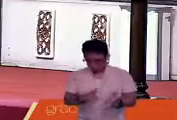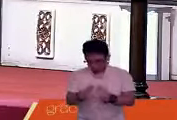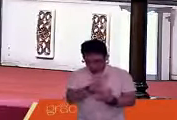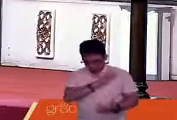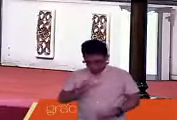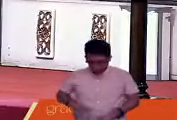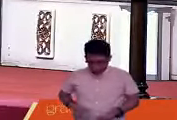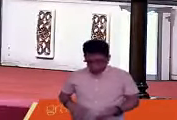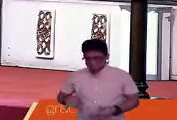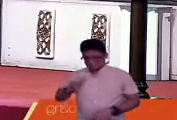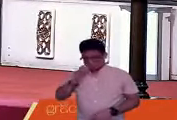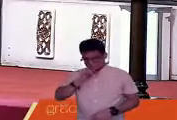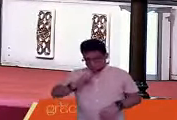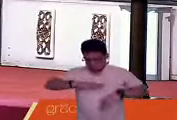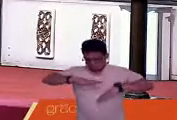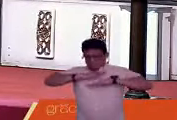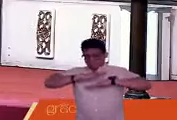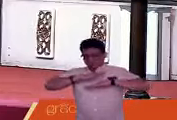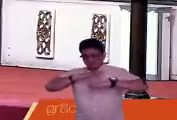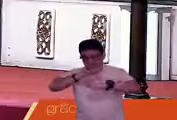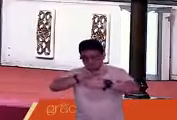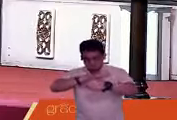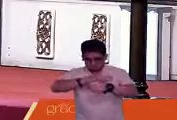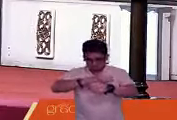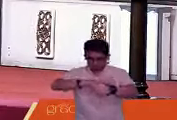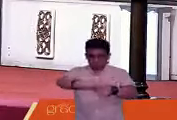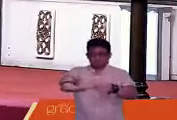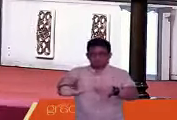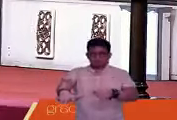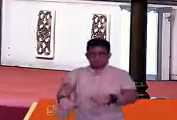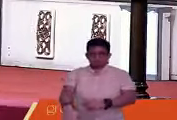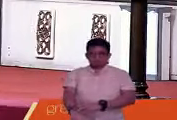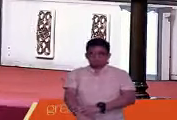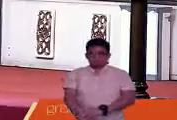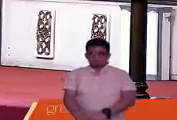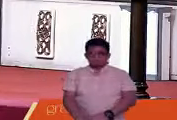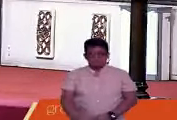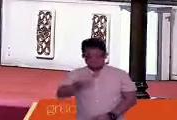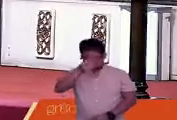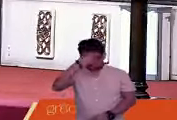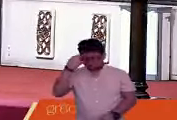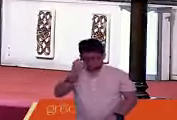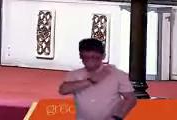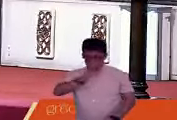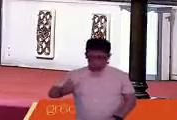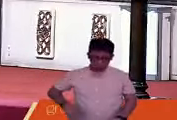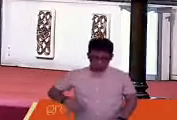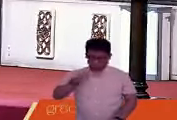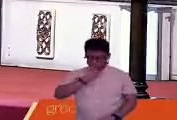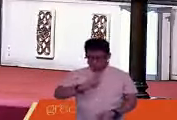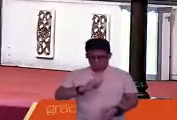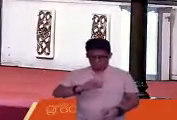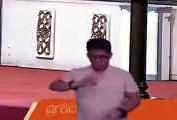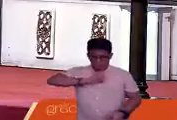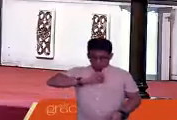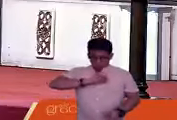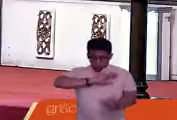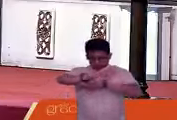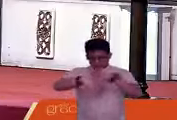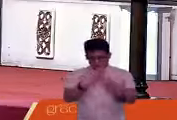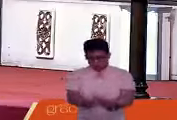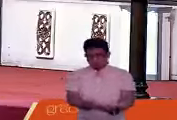enough. Kaya nga no, He owns everything. Kung